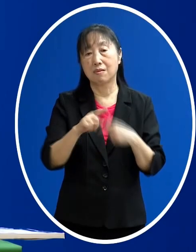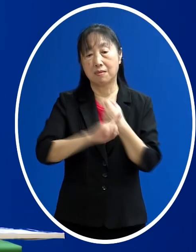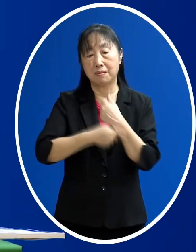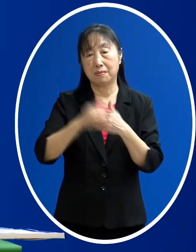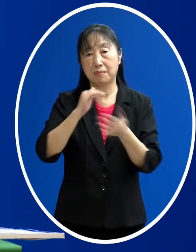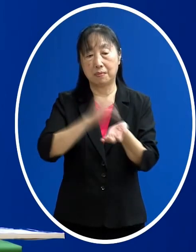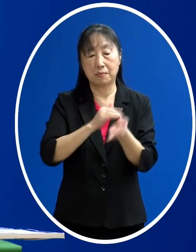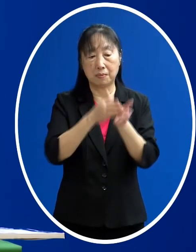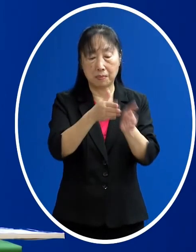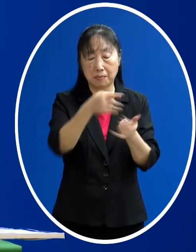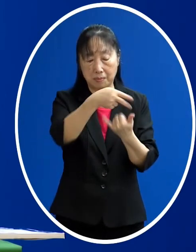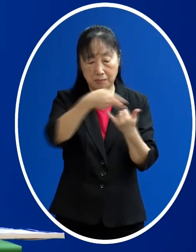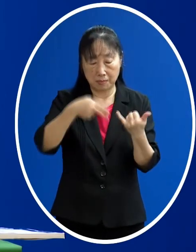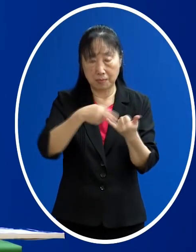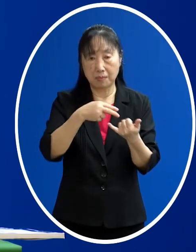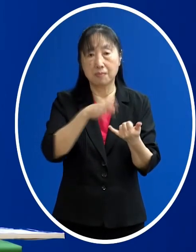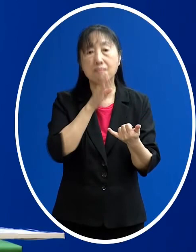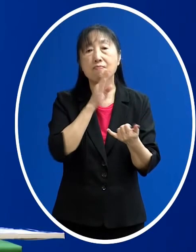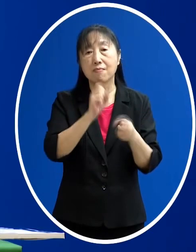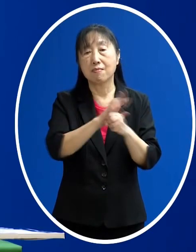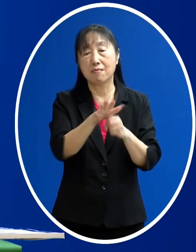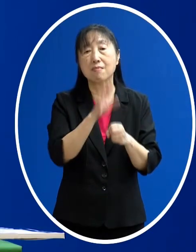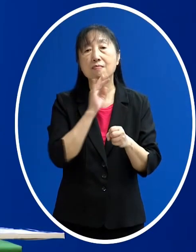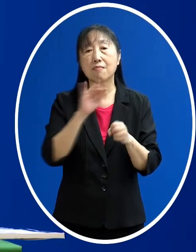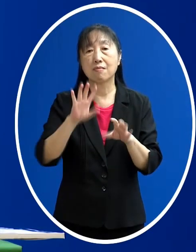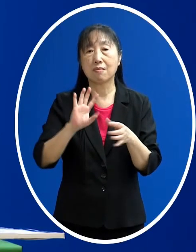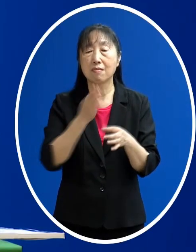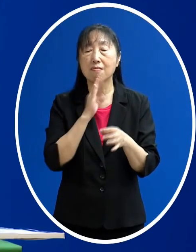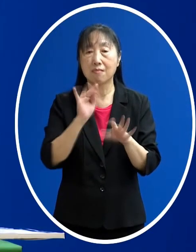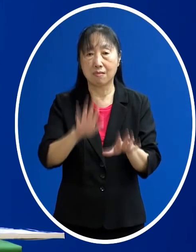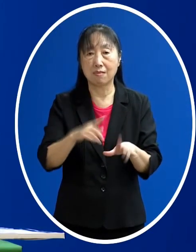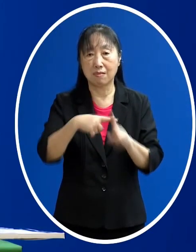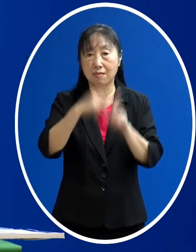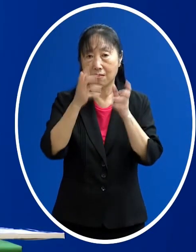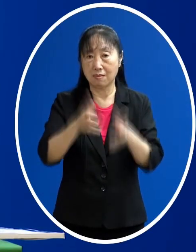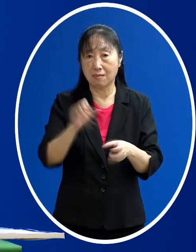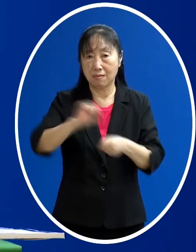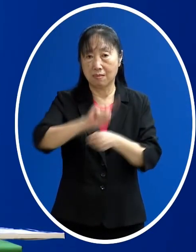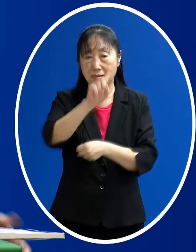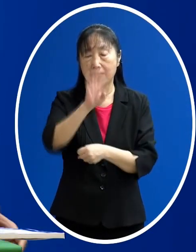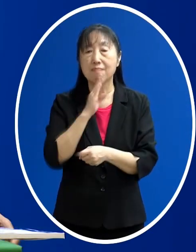这个重症的个案有增加一位，不过今天并没有新增任何儿童死亡的一个病例。